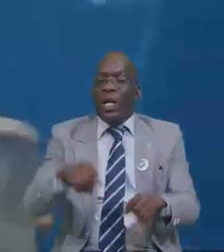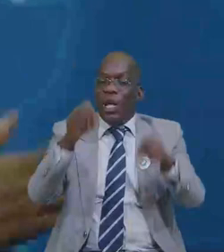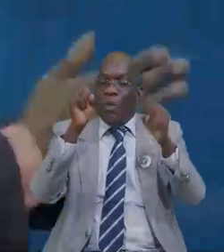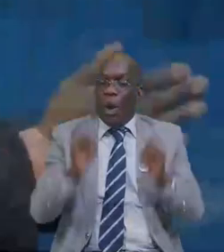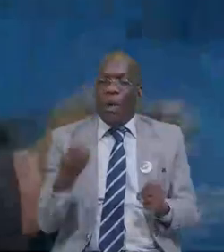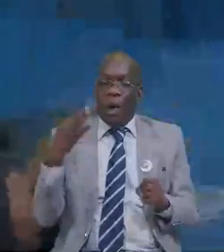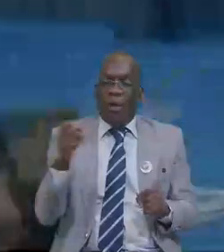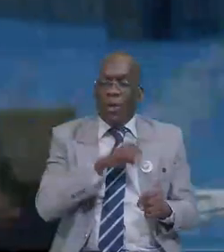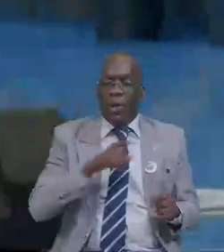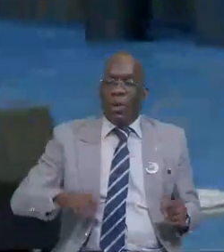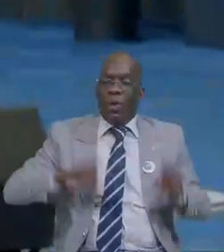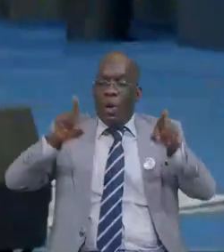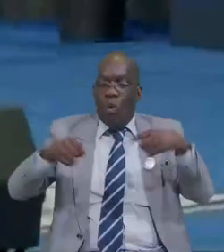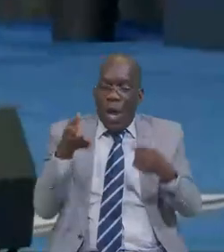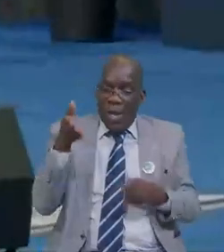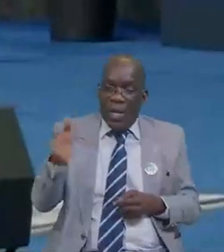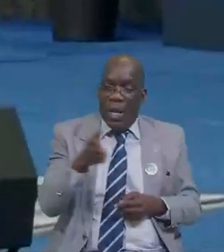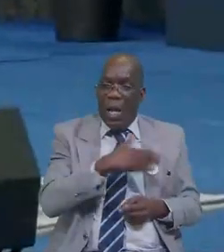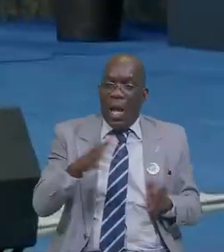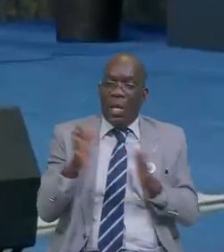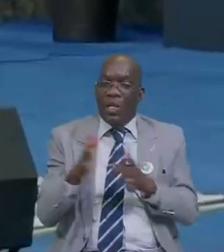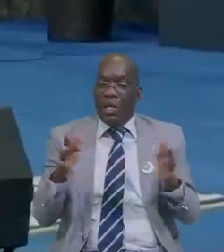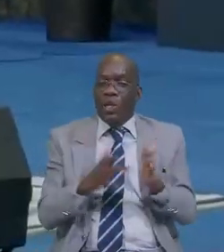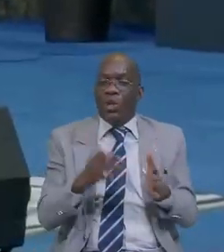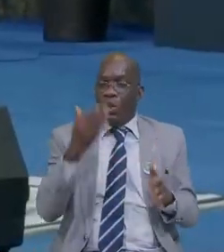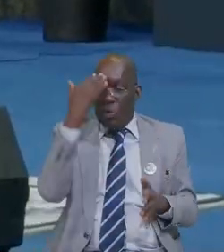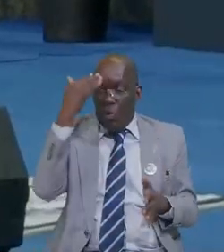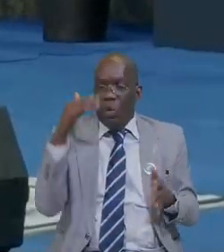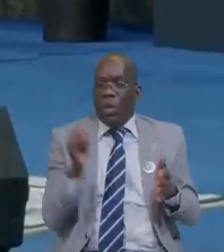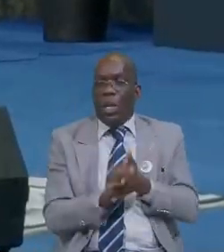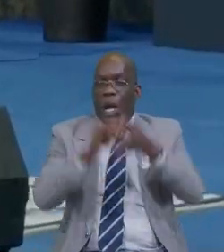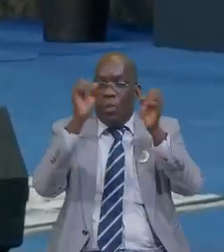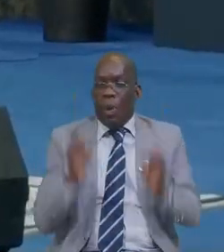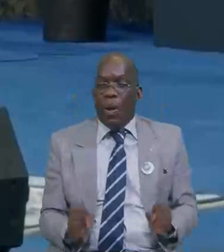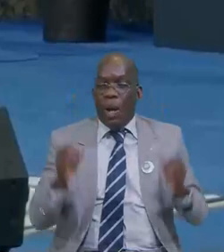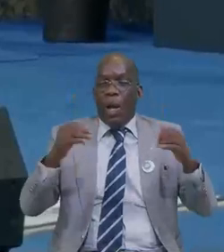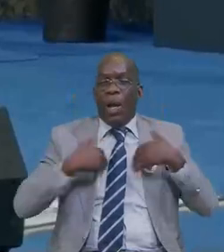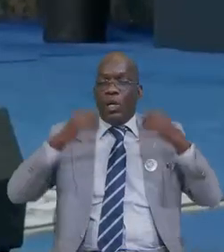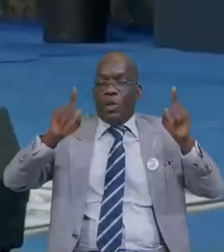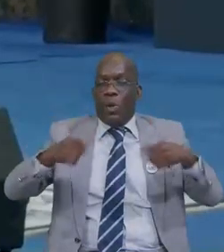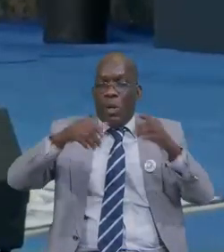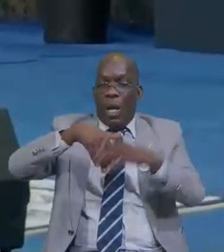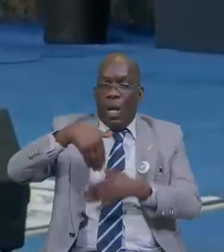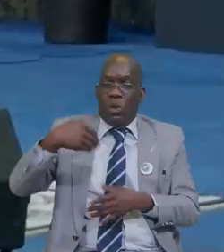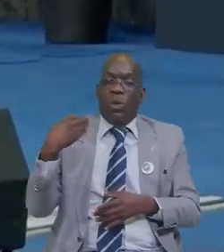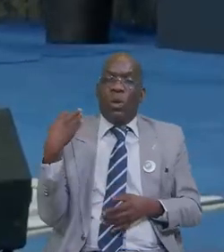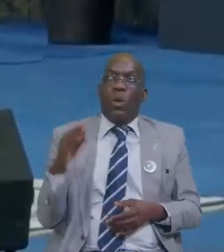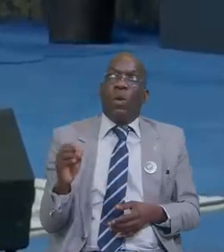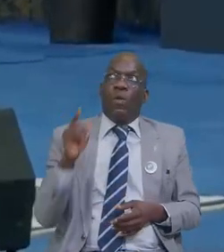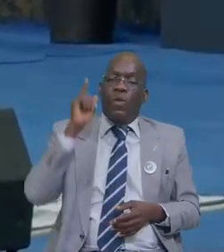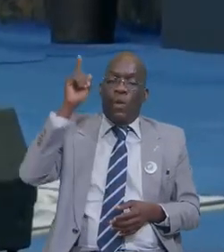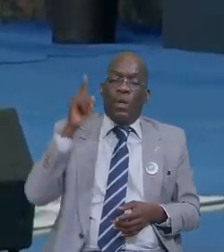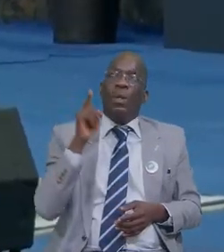la puissance du Seigneur est allée là. Et Jésus savait que la force, la puissance était sortie de